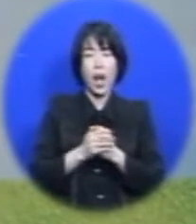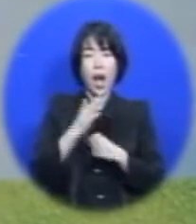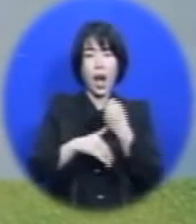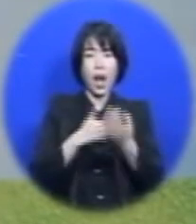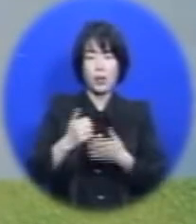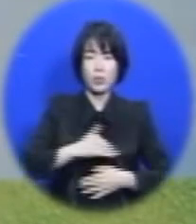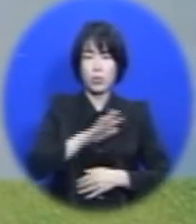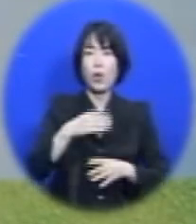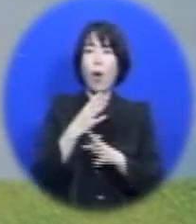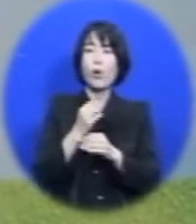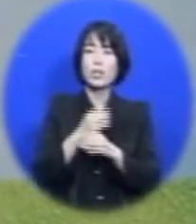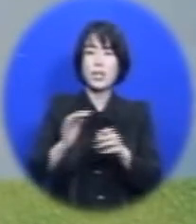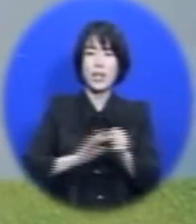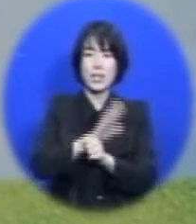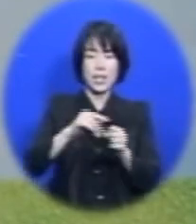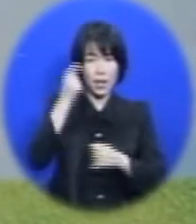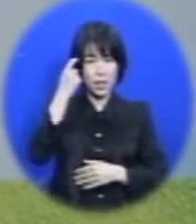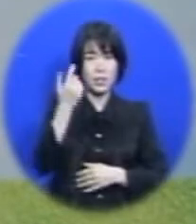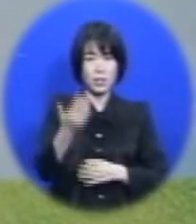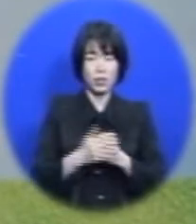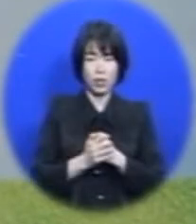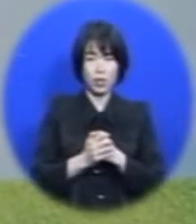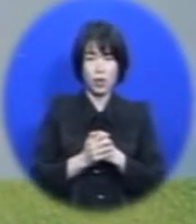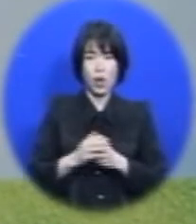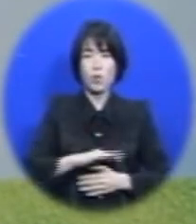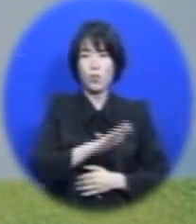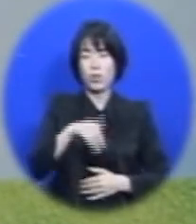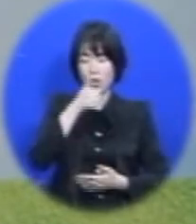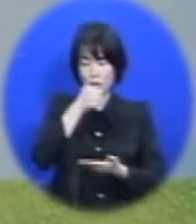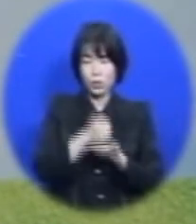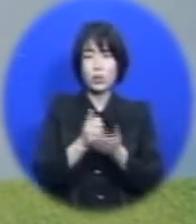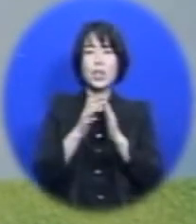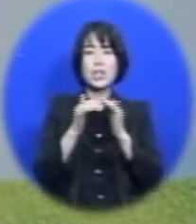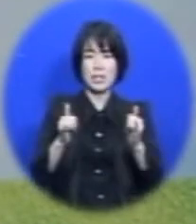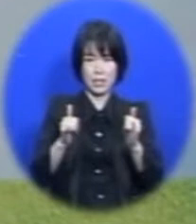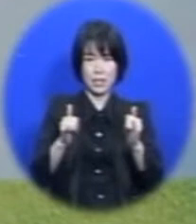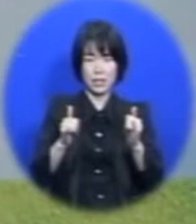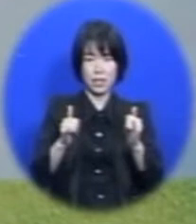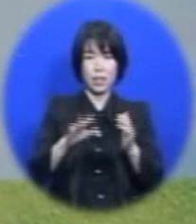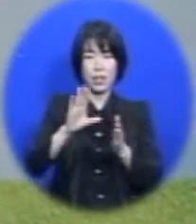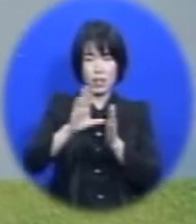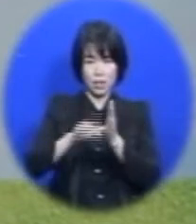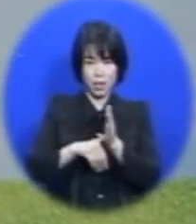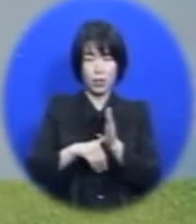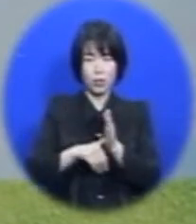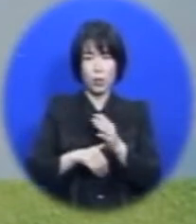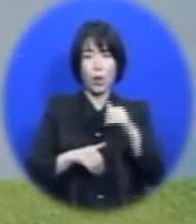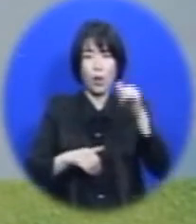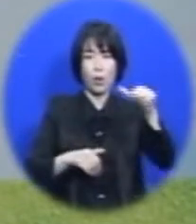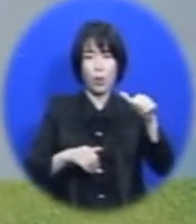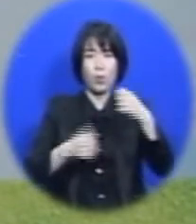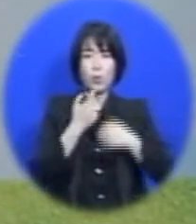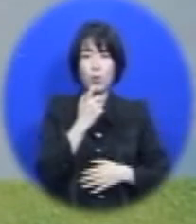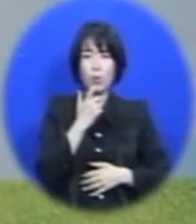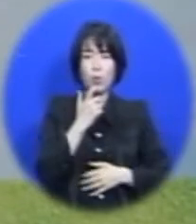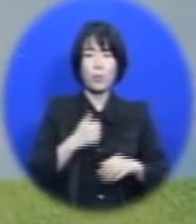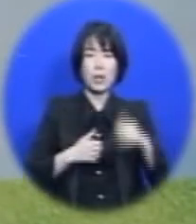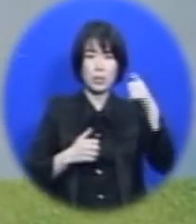언제 사랑하셨을까요? 우리가 죄인이었을 때라고 로마서 5장 8절에서 말씀합니다. 우리가